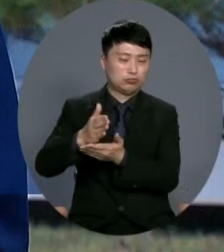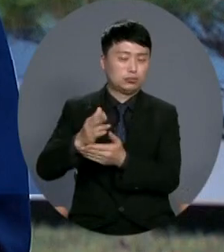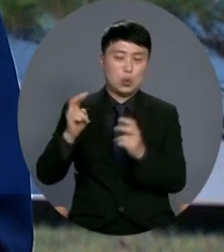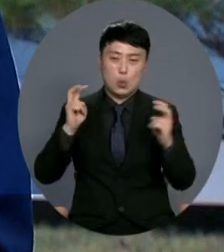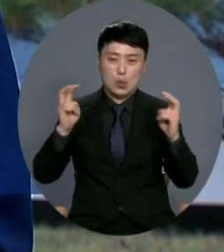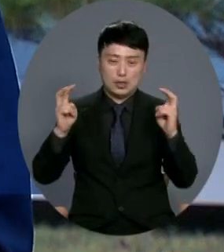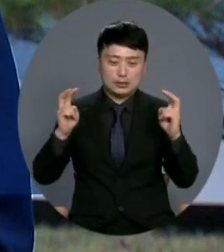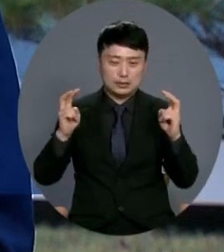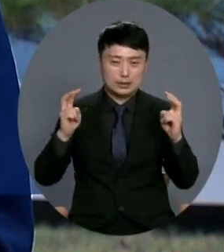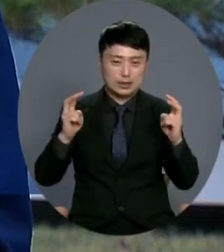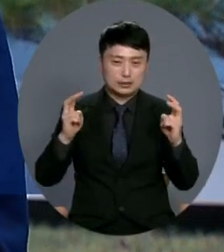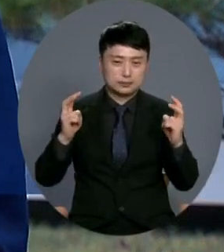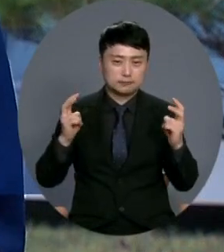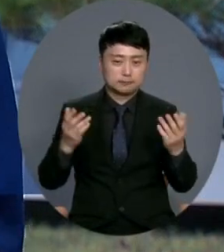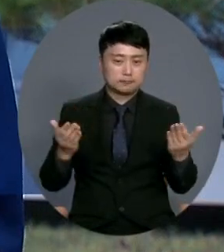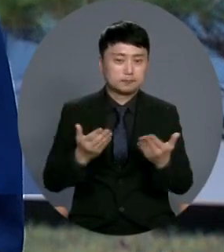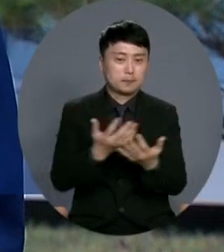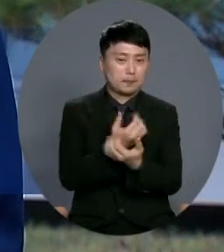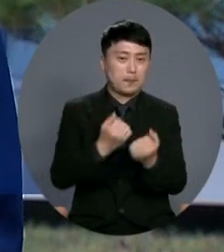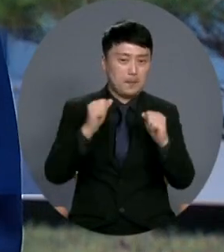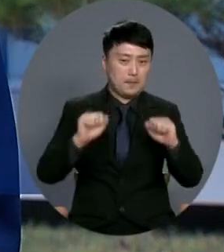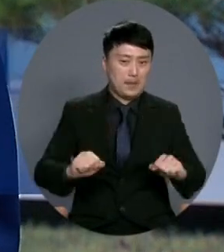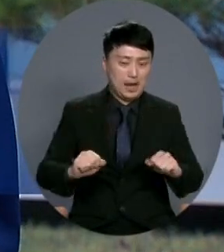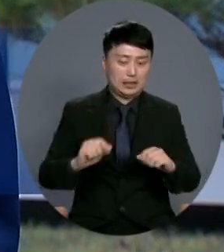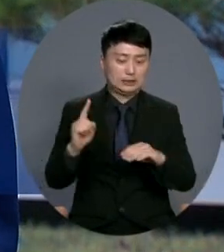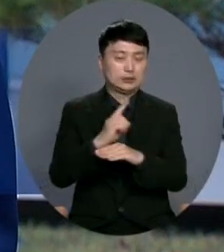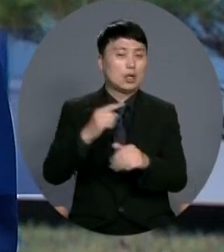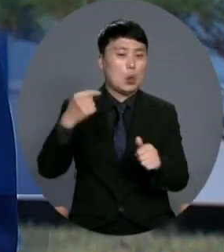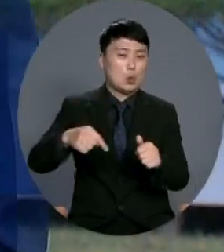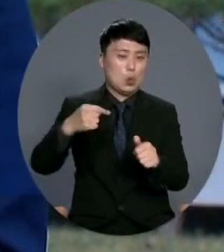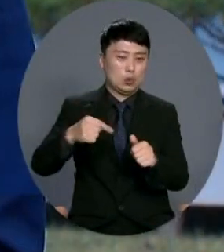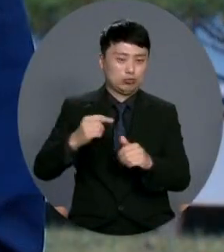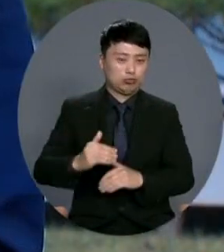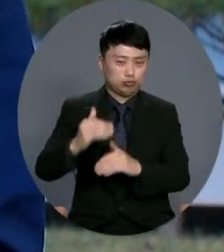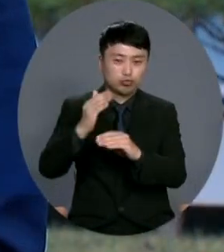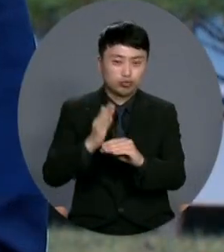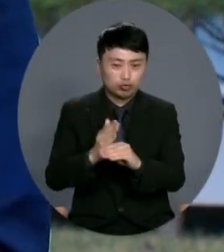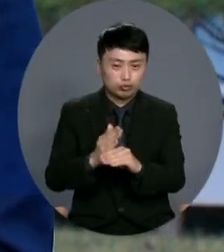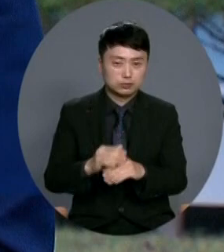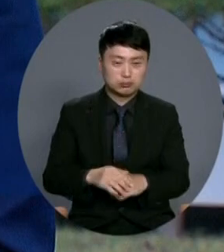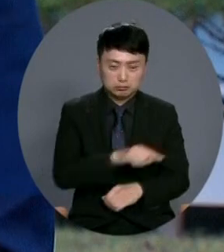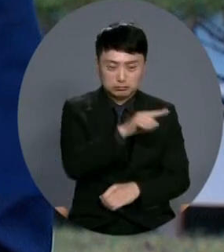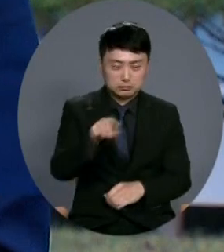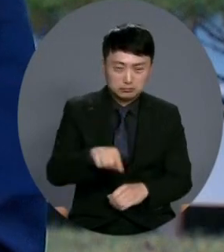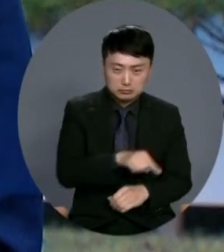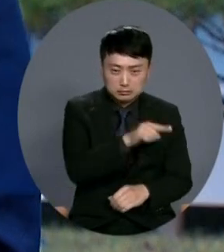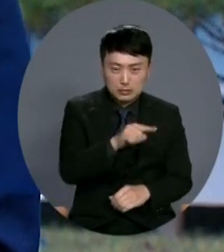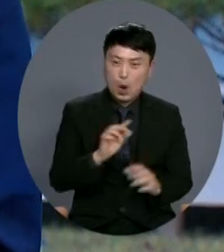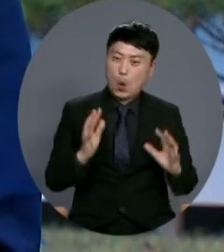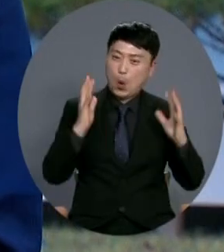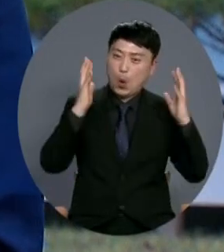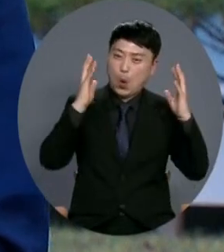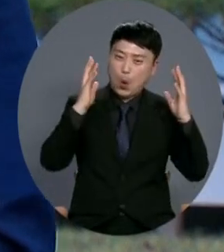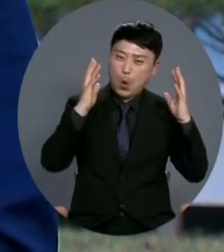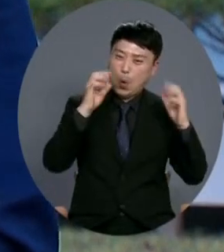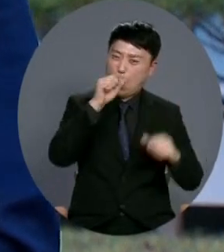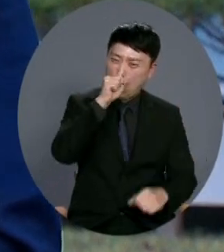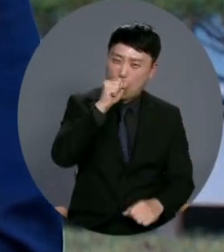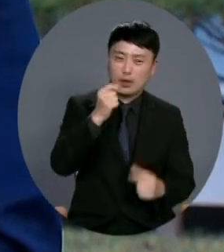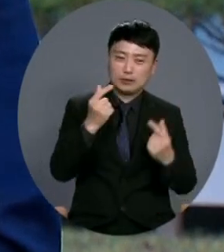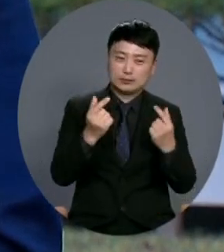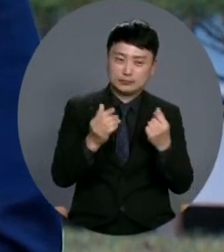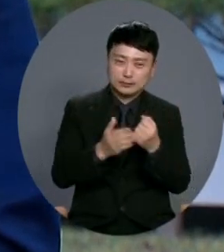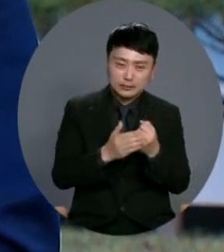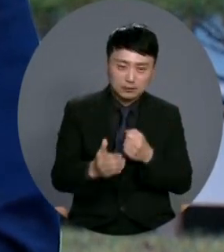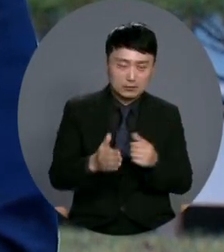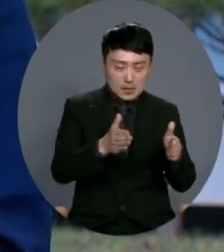함께 MOU를 체결해서 지금 디지털 교육을 좀 추진하고 있습니다. 이용자들의 호응이 너무 좋습니다. 그래서 범위와